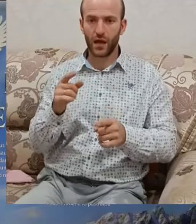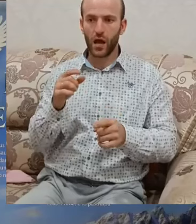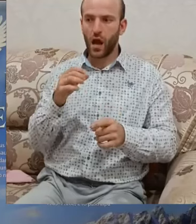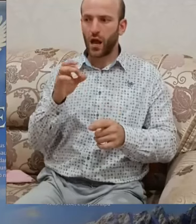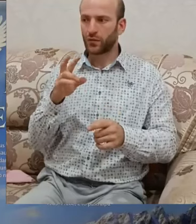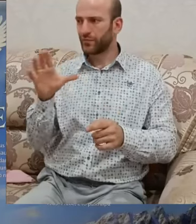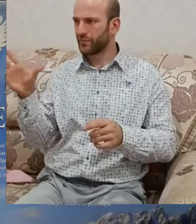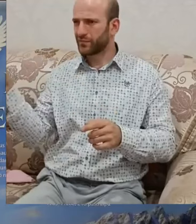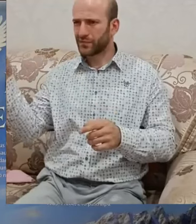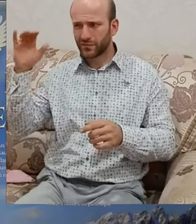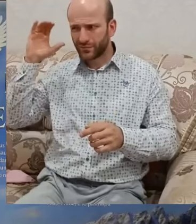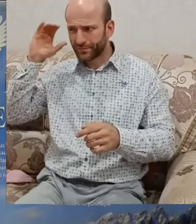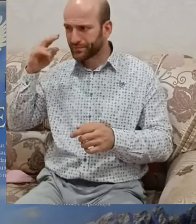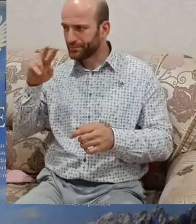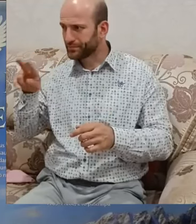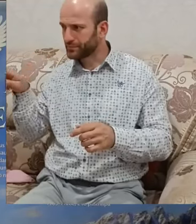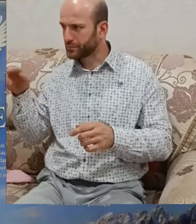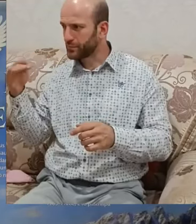деноминация.